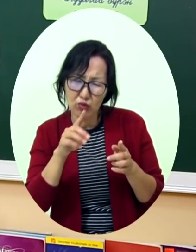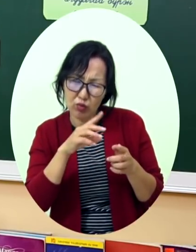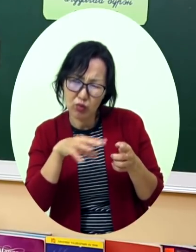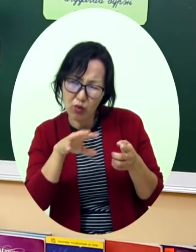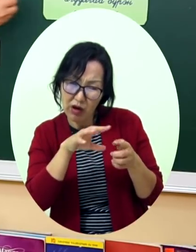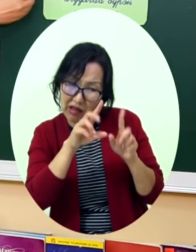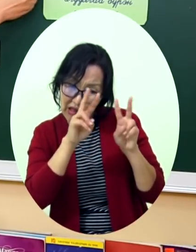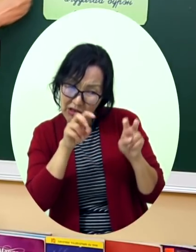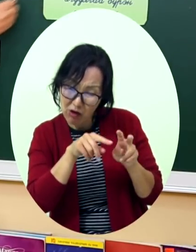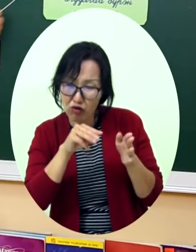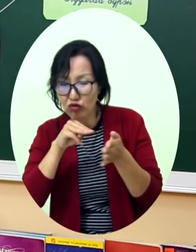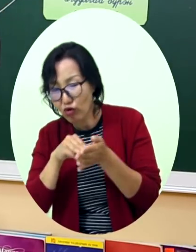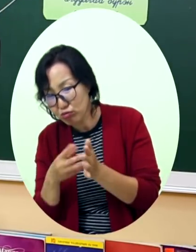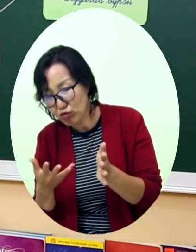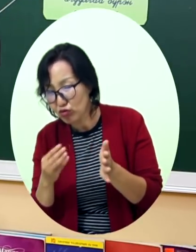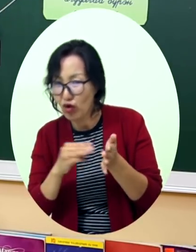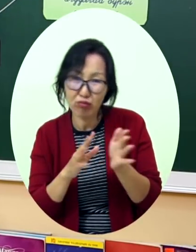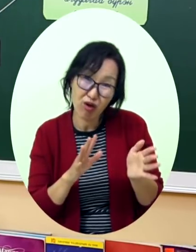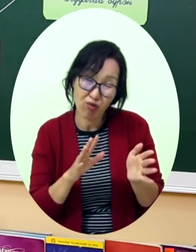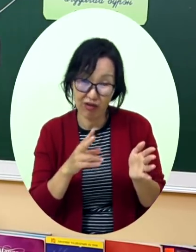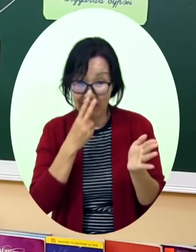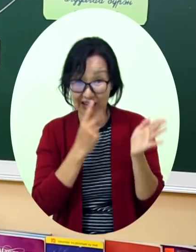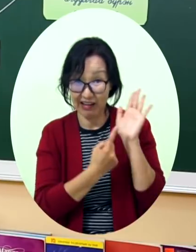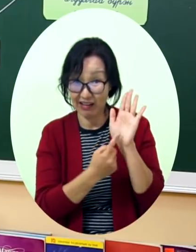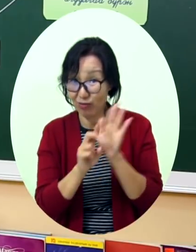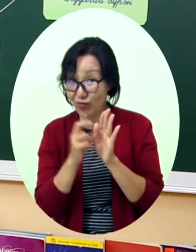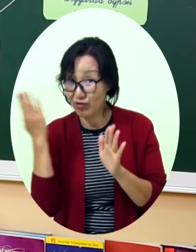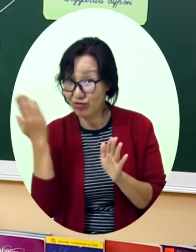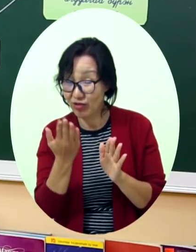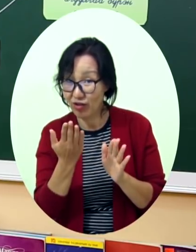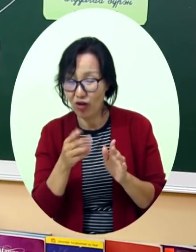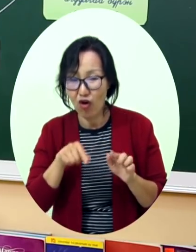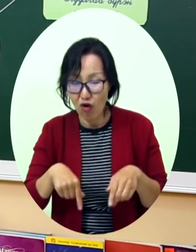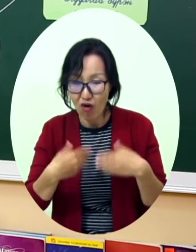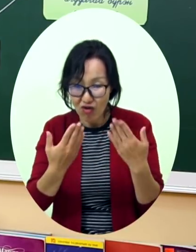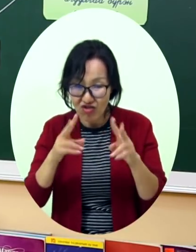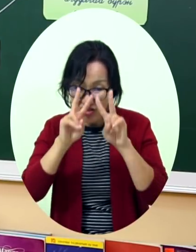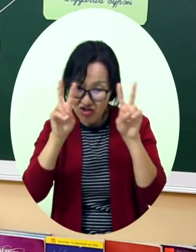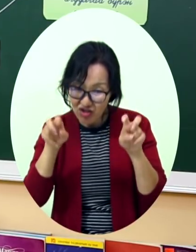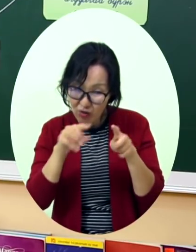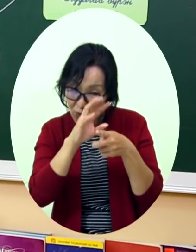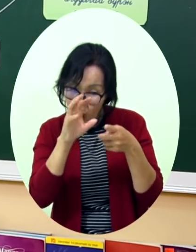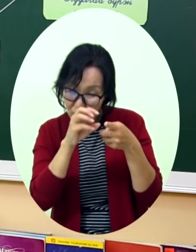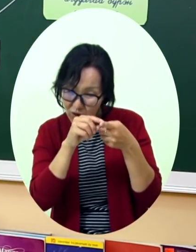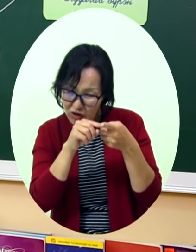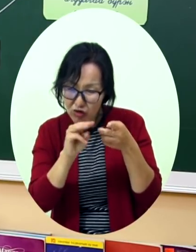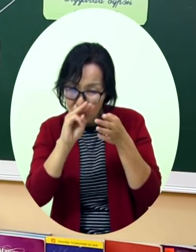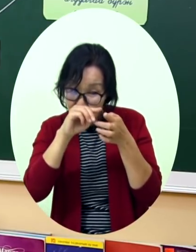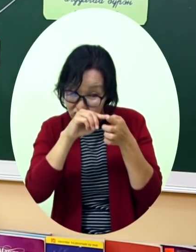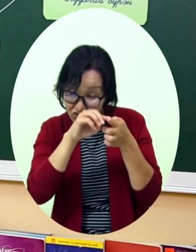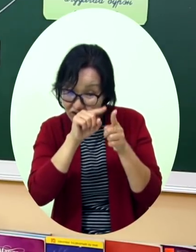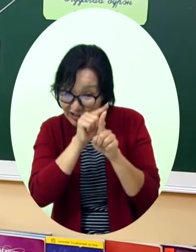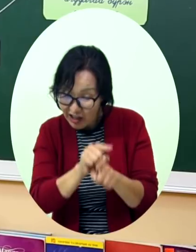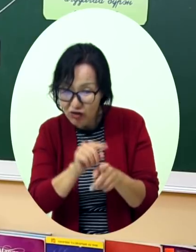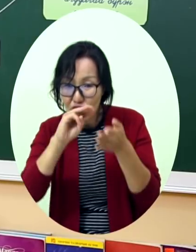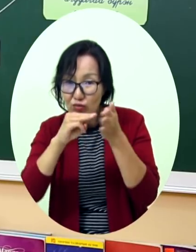төлөвлөсөн төлөвлөөгүй гэдгээс харагдах нь. Өөрөөр хэлбэл бид нар өгсөн сэдвийн хүрээнд төлөвлөгөөгөө маш